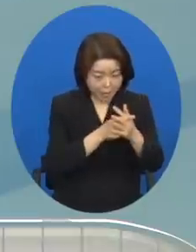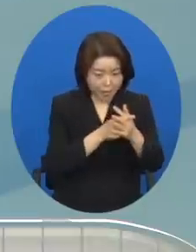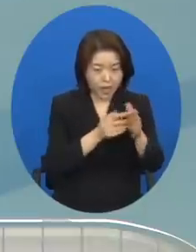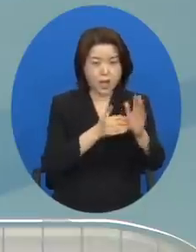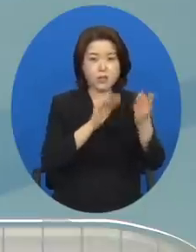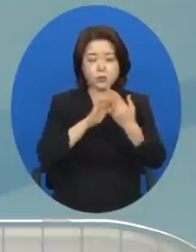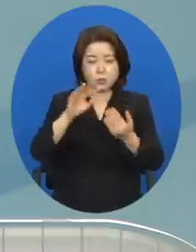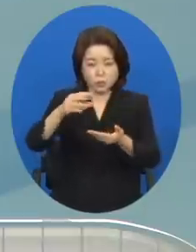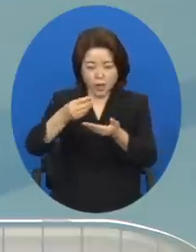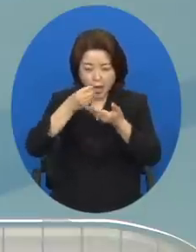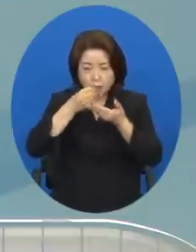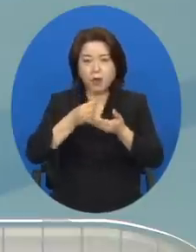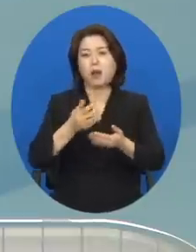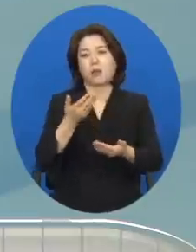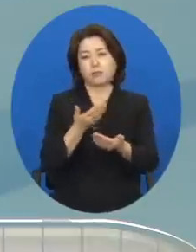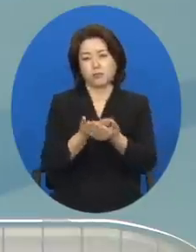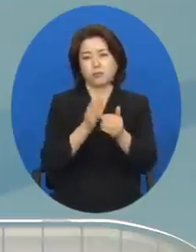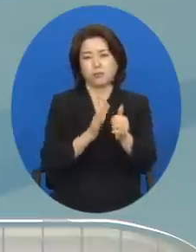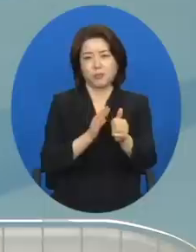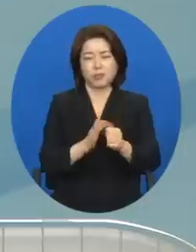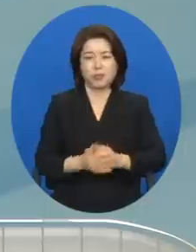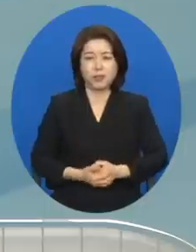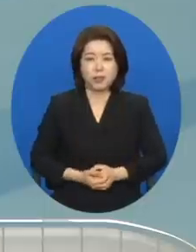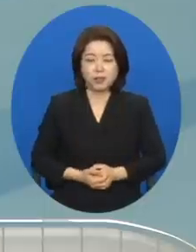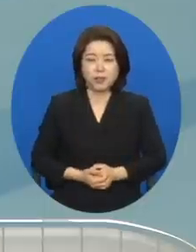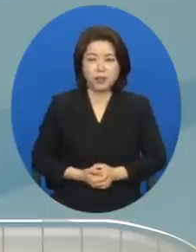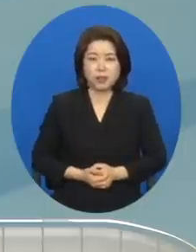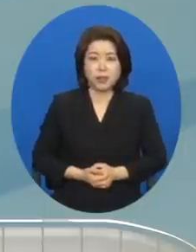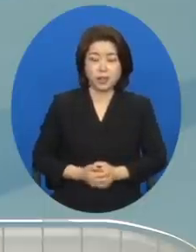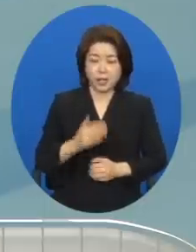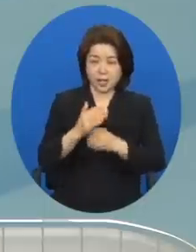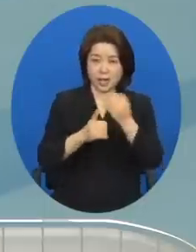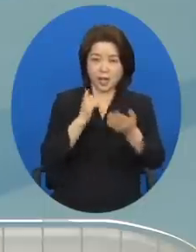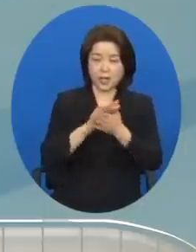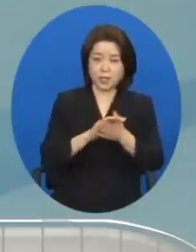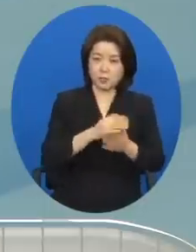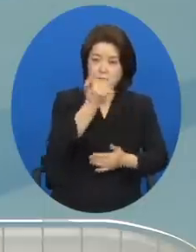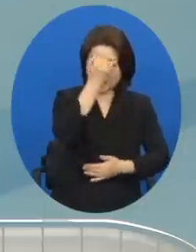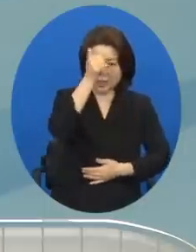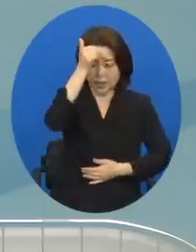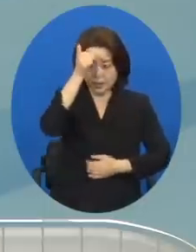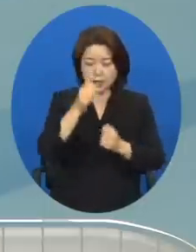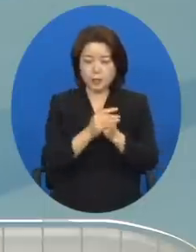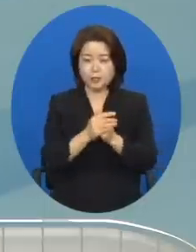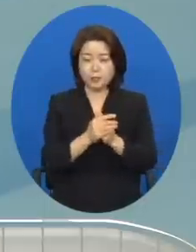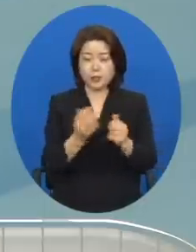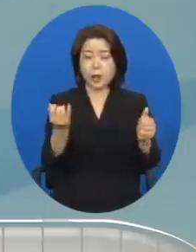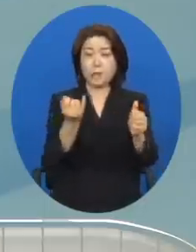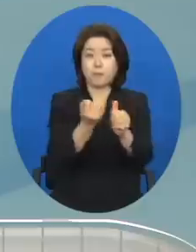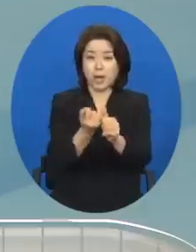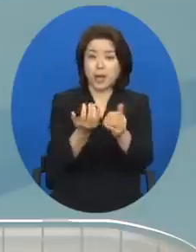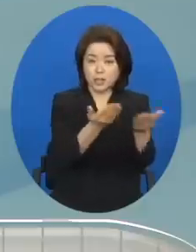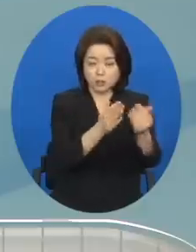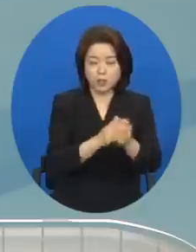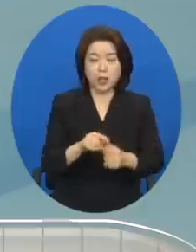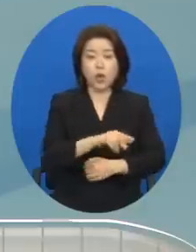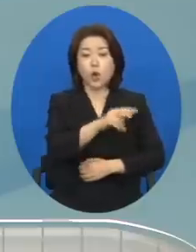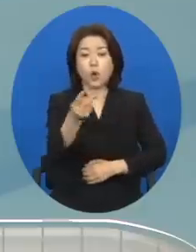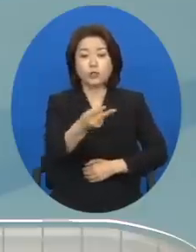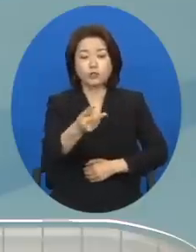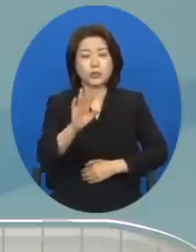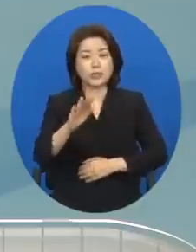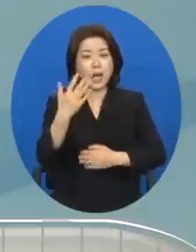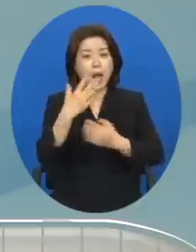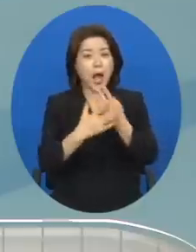되는 거예요. 하나님께서 아담과 하와를 맺어주시면서 너희는 한 몸이라고